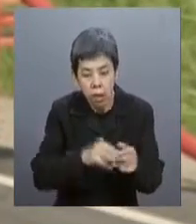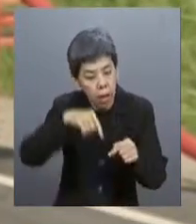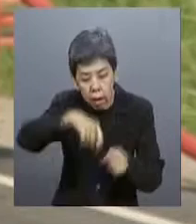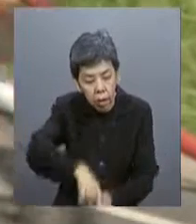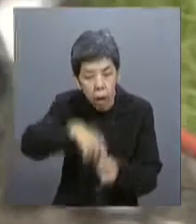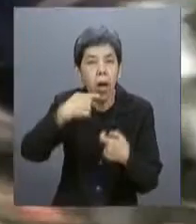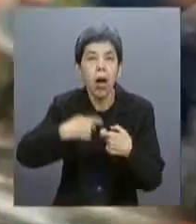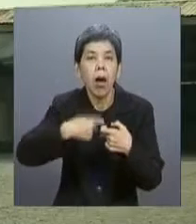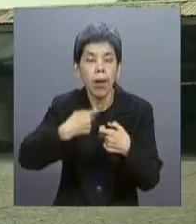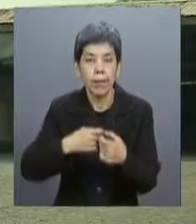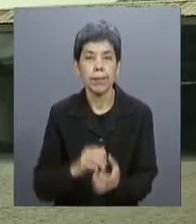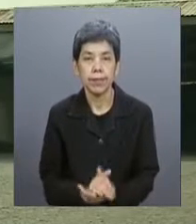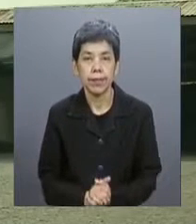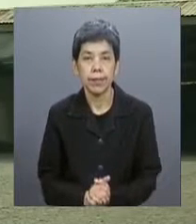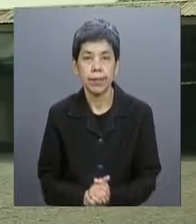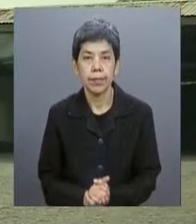ะครับ